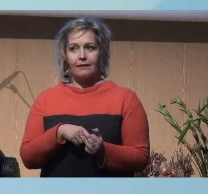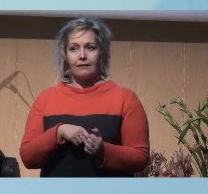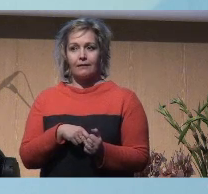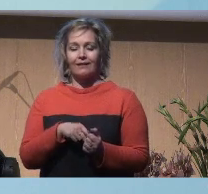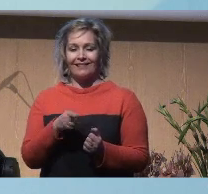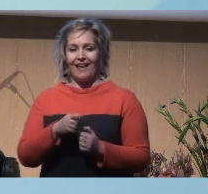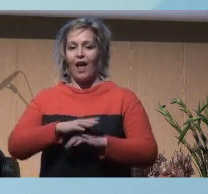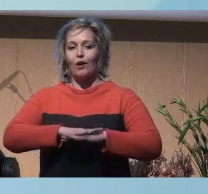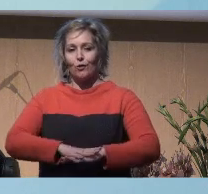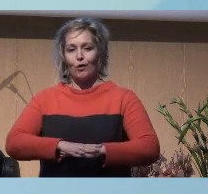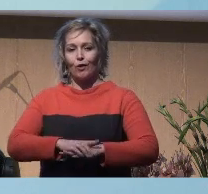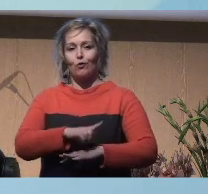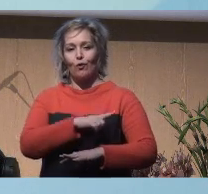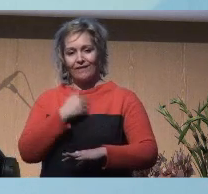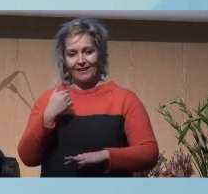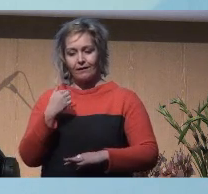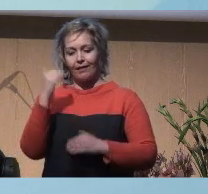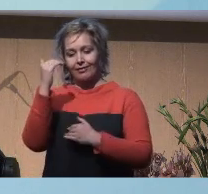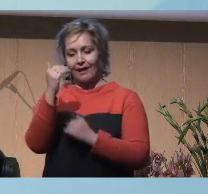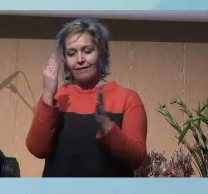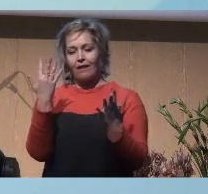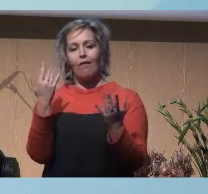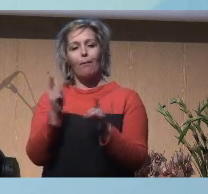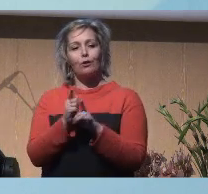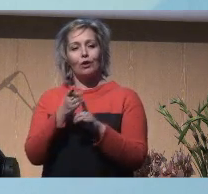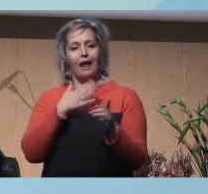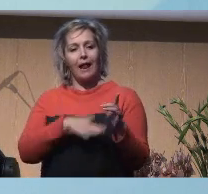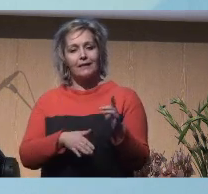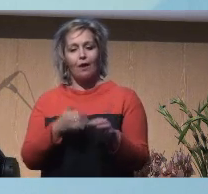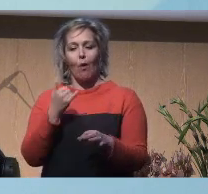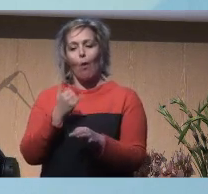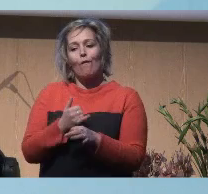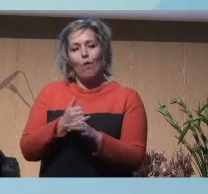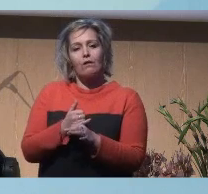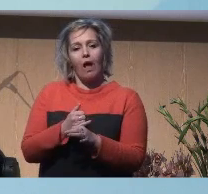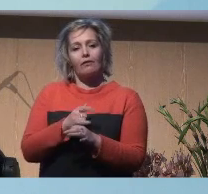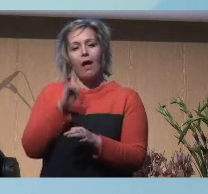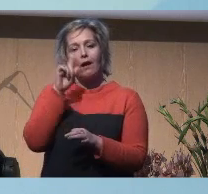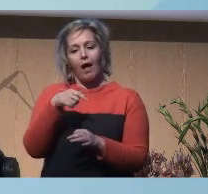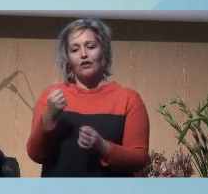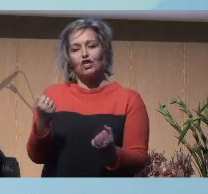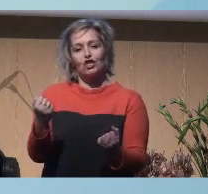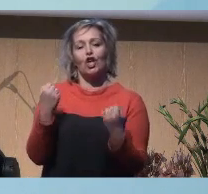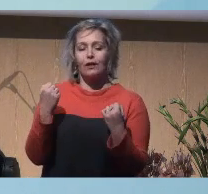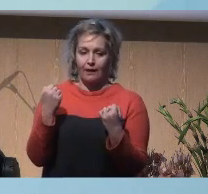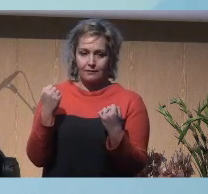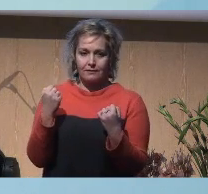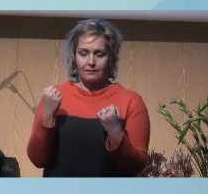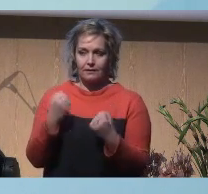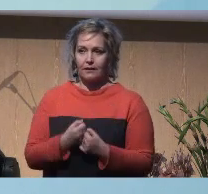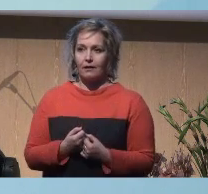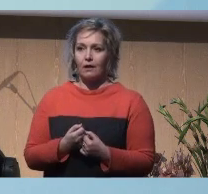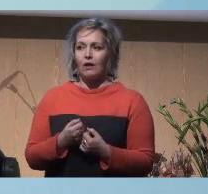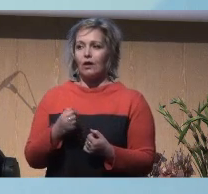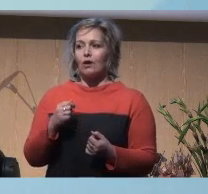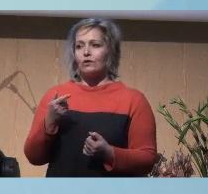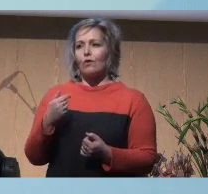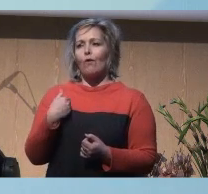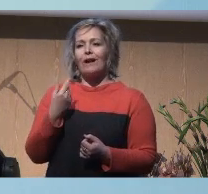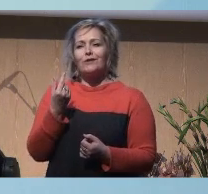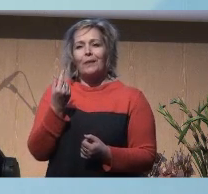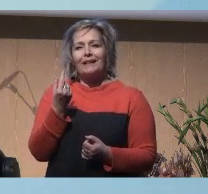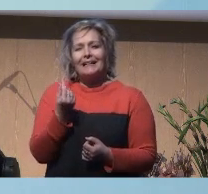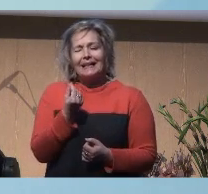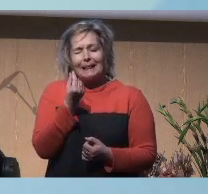er grunnleggende når vi skal definere hva helse er og hvordan helse kan styrkes. Så derfor en